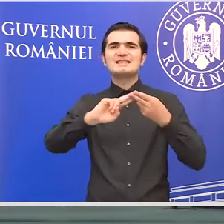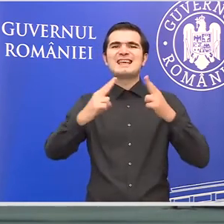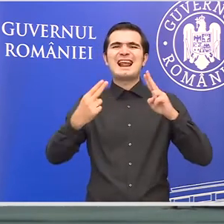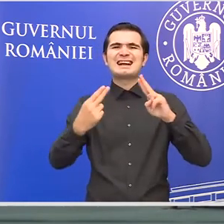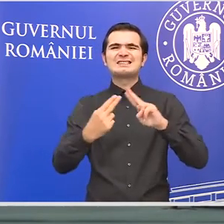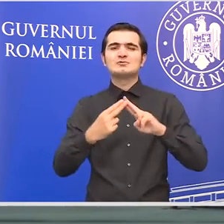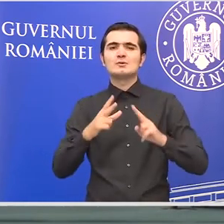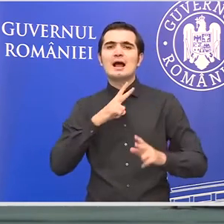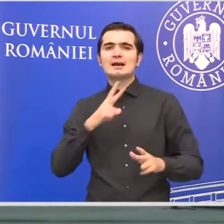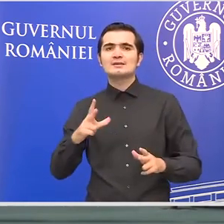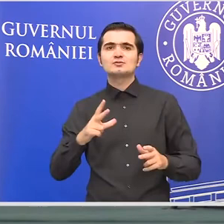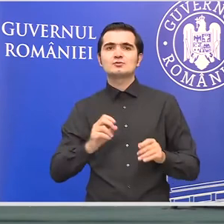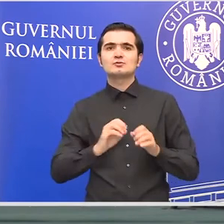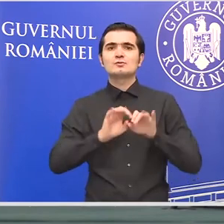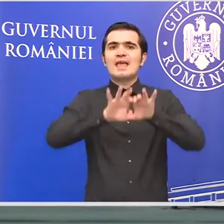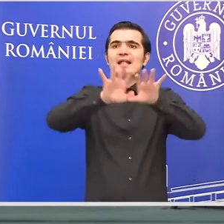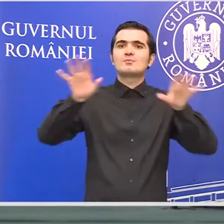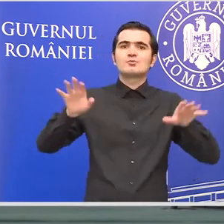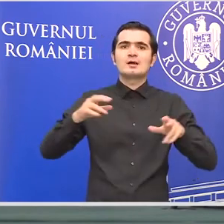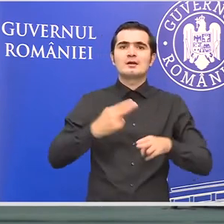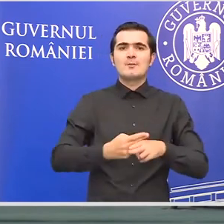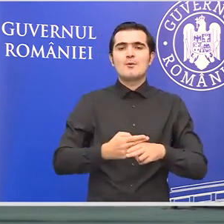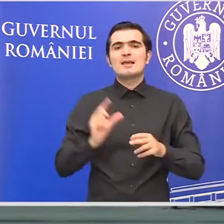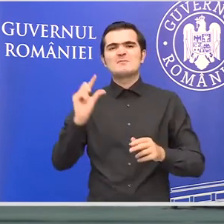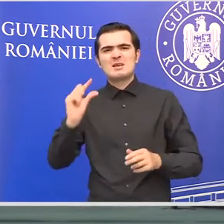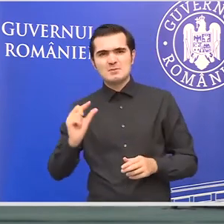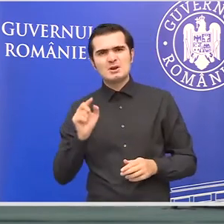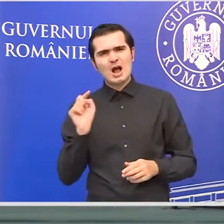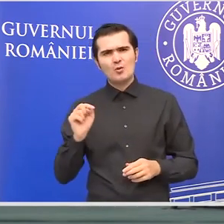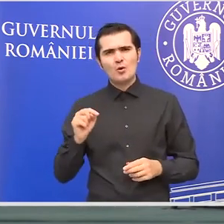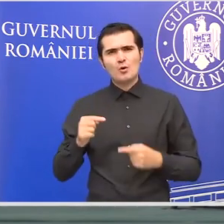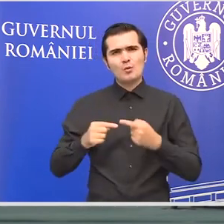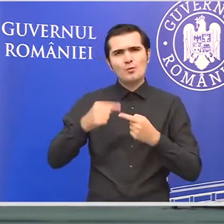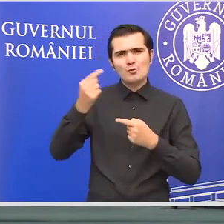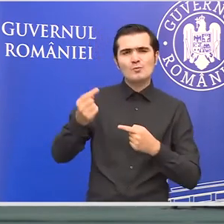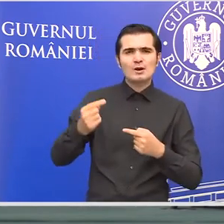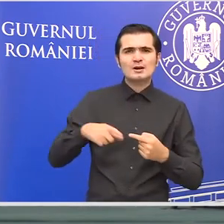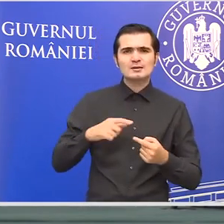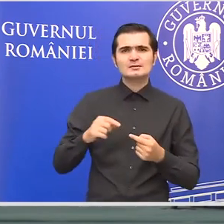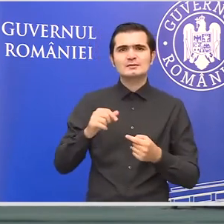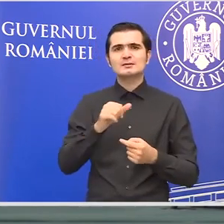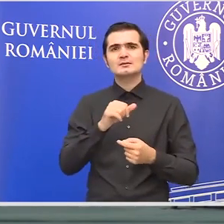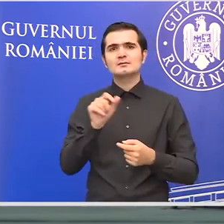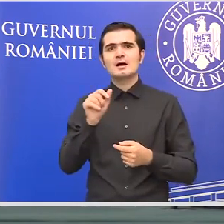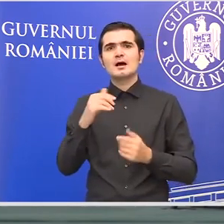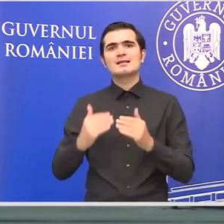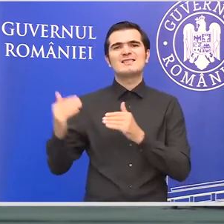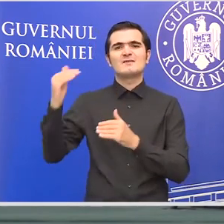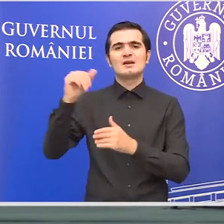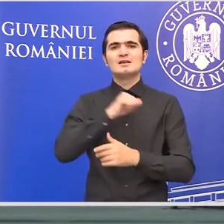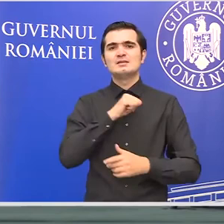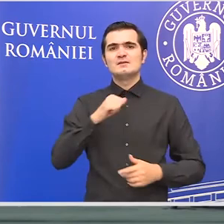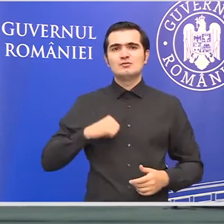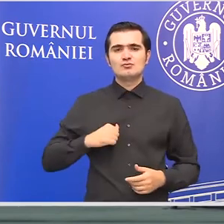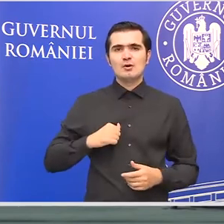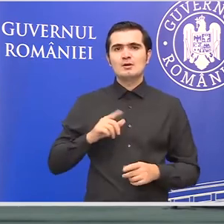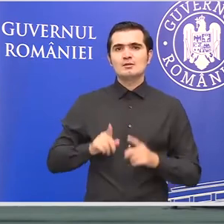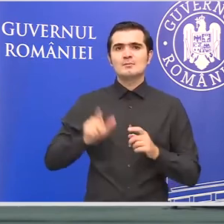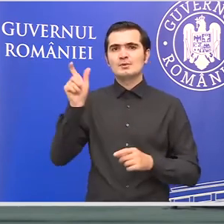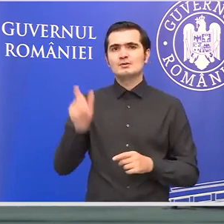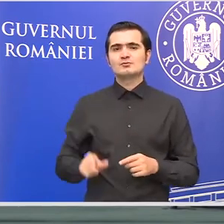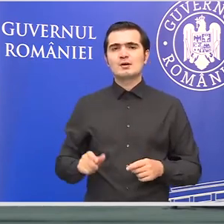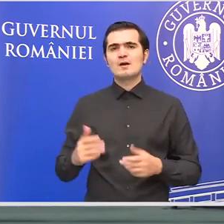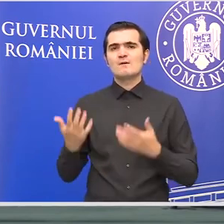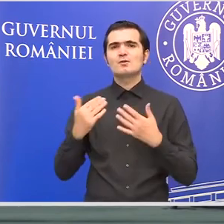expunere la boală este mai mic. Consecințele acolo sunt mai degrabă la nivel individual, unde persoana vulnerabilă poate avea un risc mai